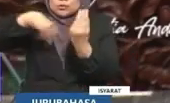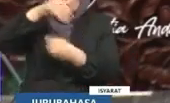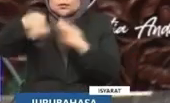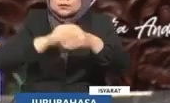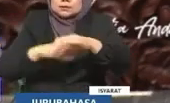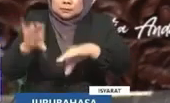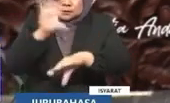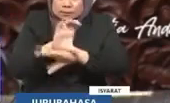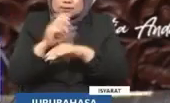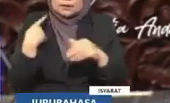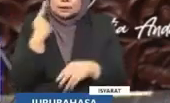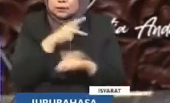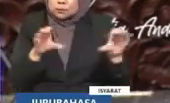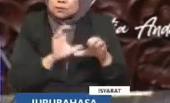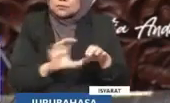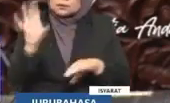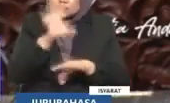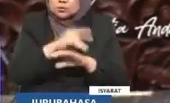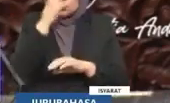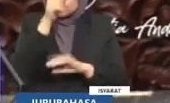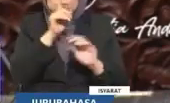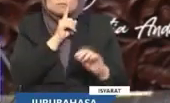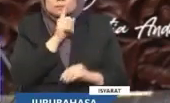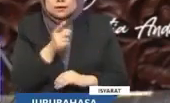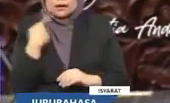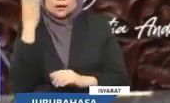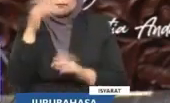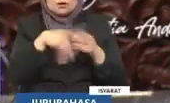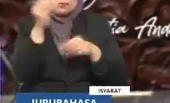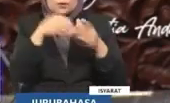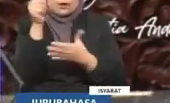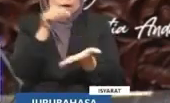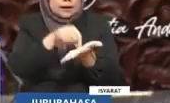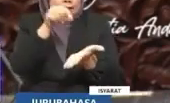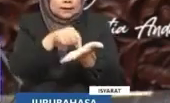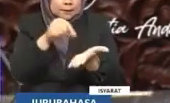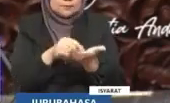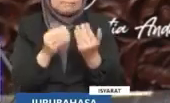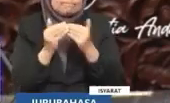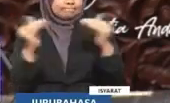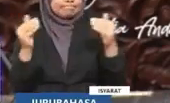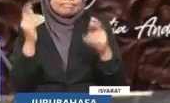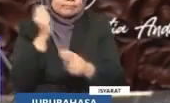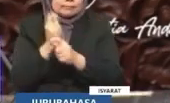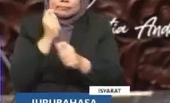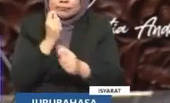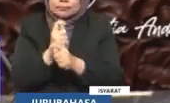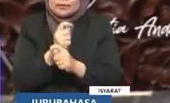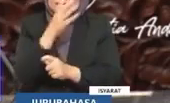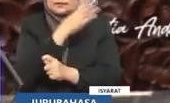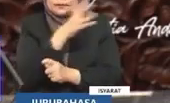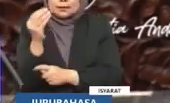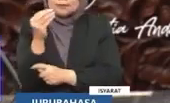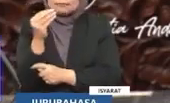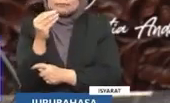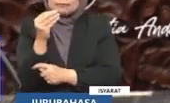tuntutan subsidi kita bagi subsidi untuk memastikan bahwa pengeluaran ayam itu stabil dan